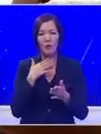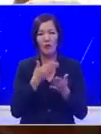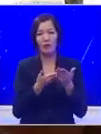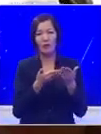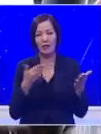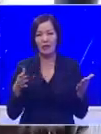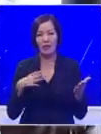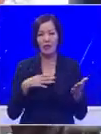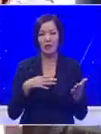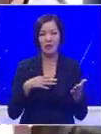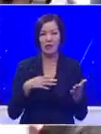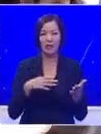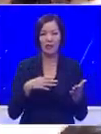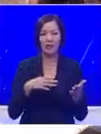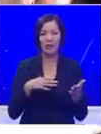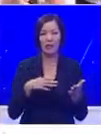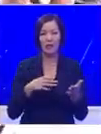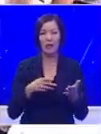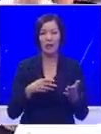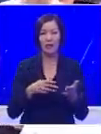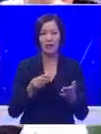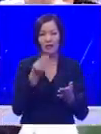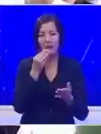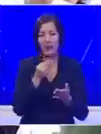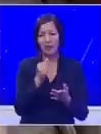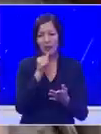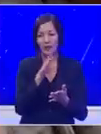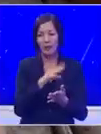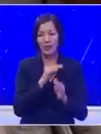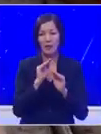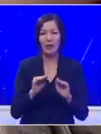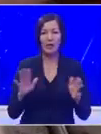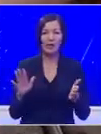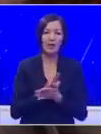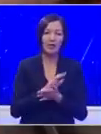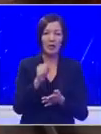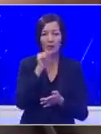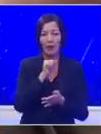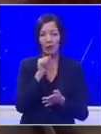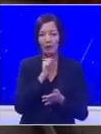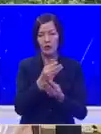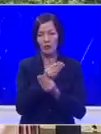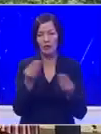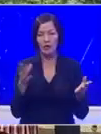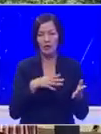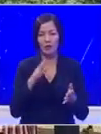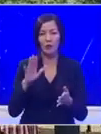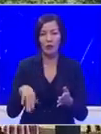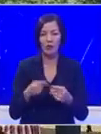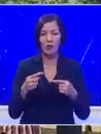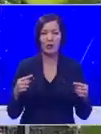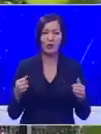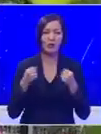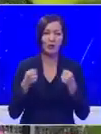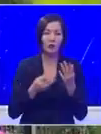ел жұрт айттықтың ақ дастарханынан дәм татысты. Ал балаларға тегін балмұздақтар үлестірілді. Әрі қарай әртүрлі